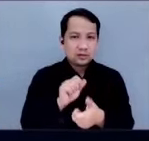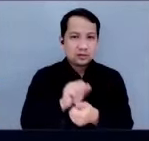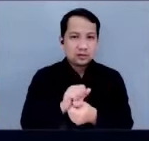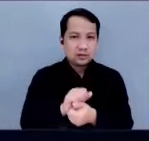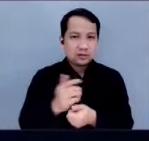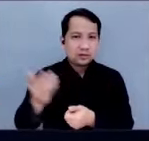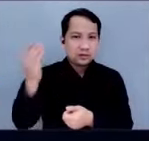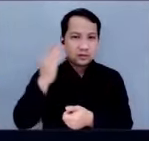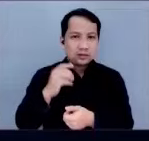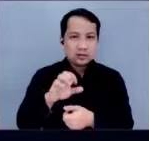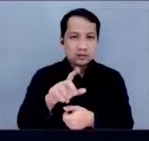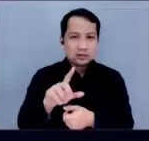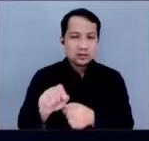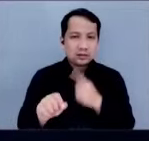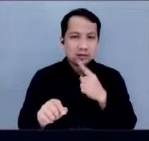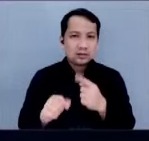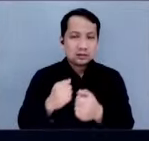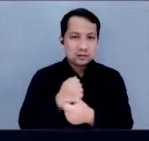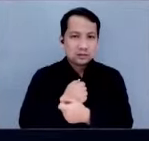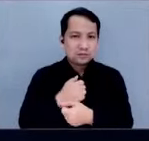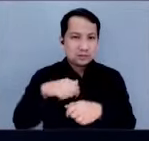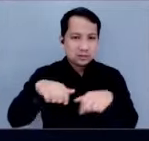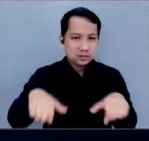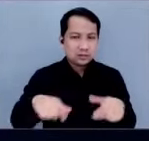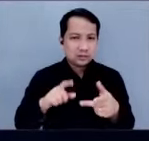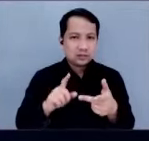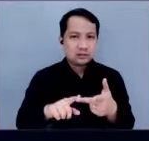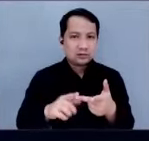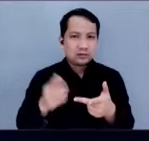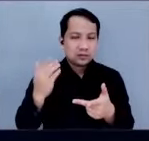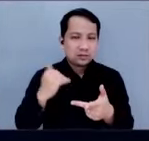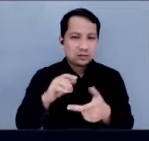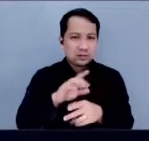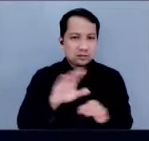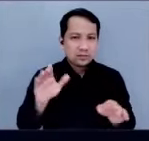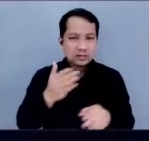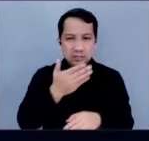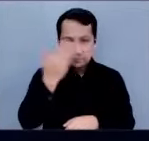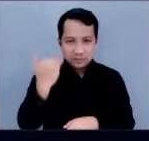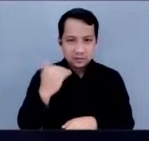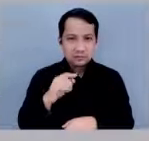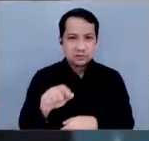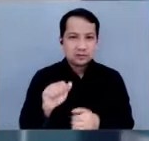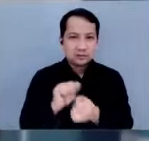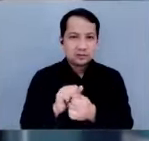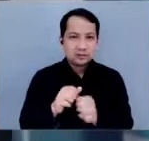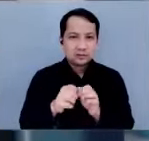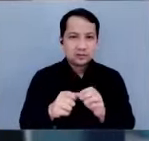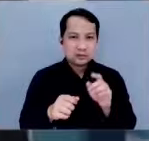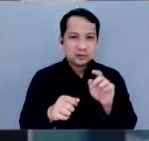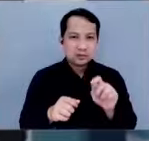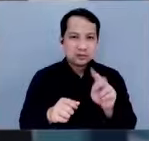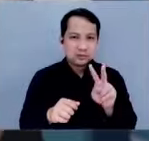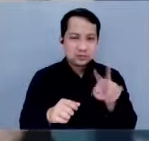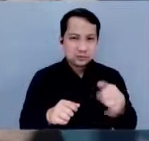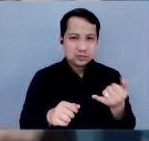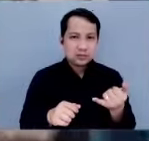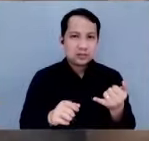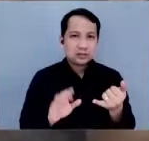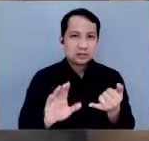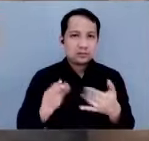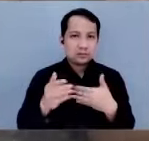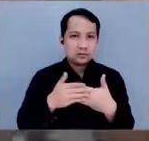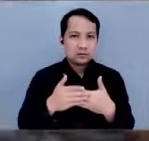ng kahapon, Love Thy Neighbor at Para Di Makalimot. Bibida rito si Tito Vic at Joey, kasamang iba pang